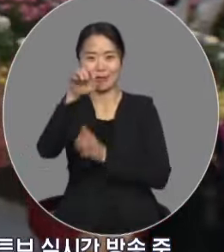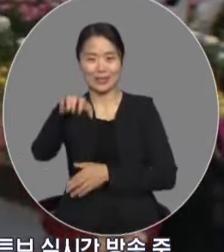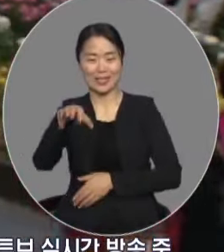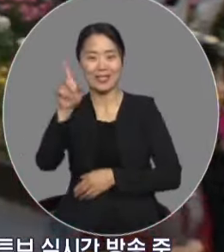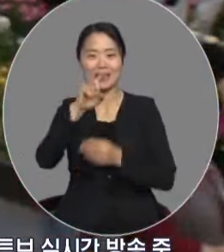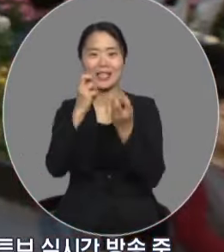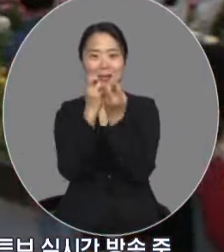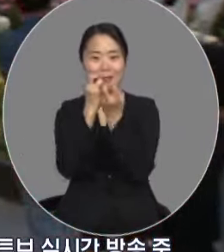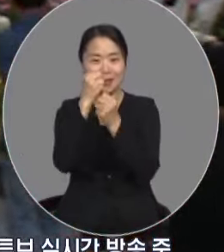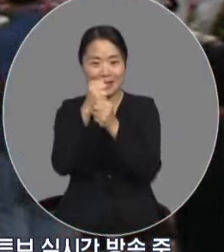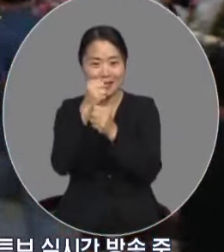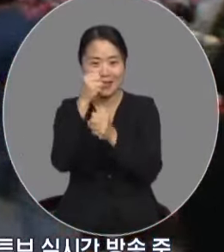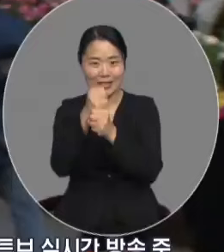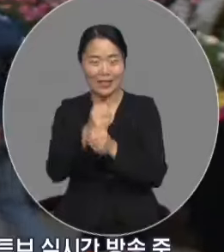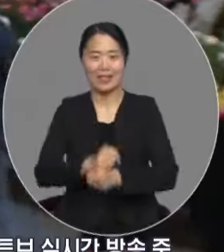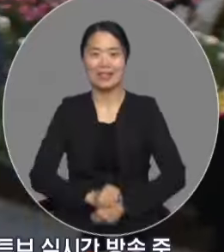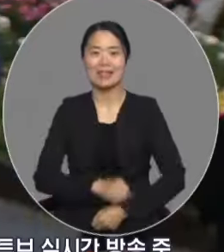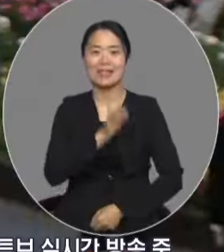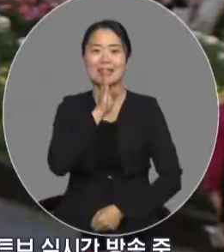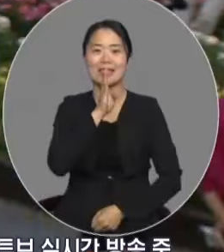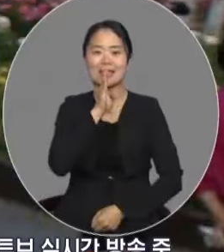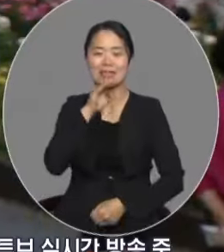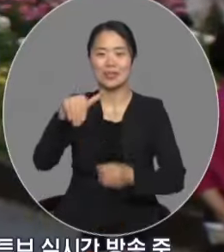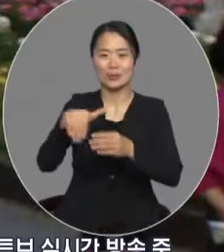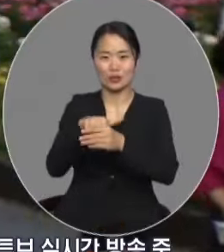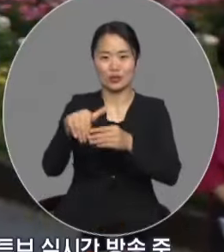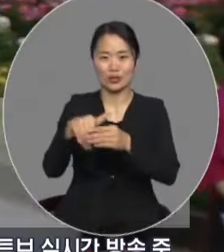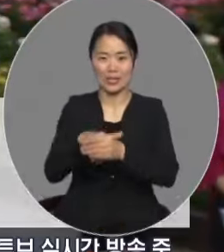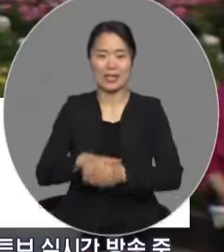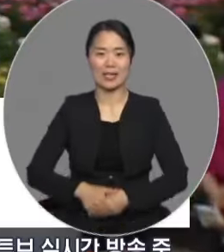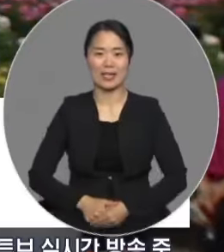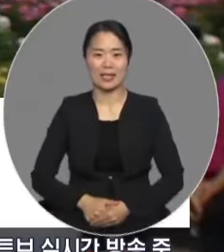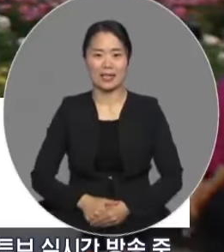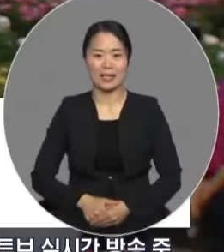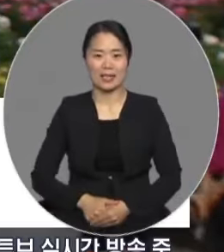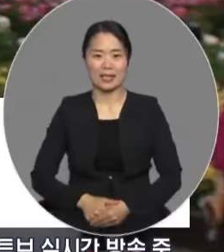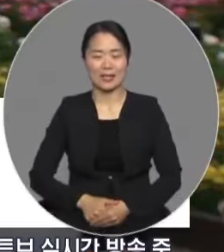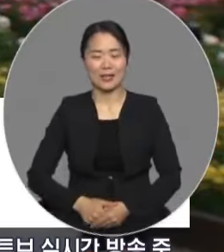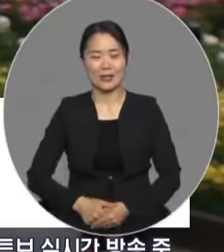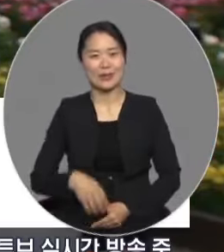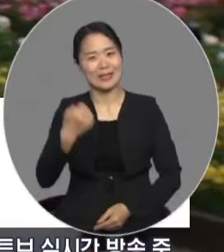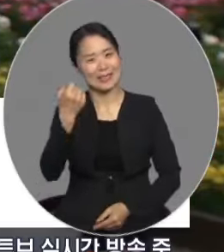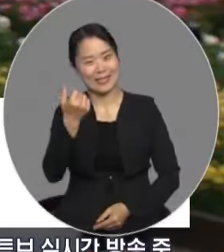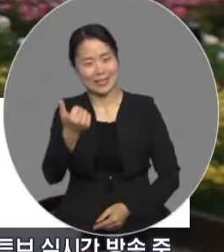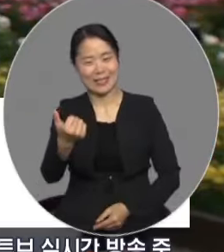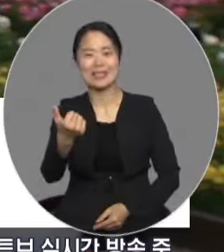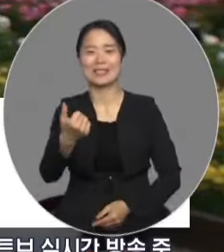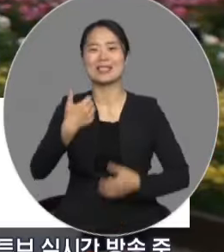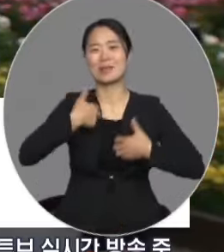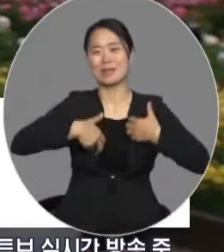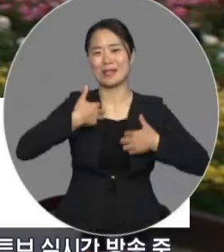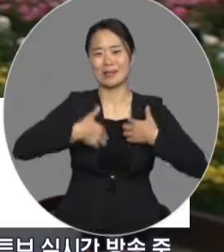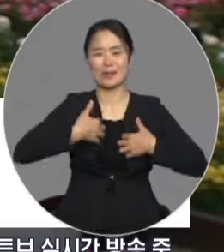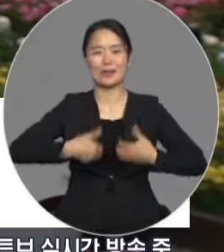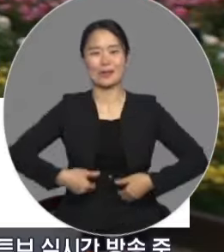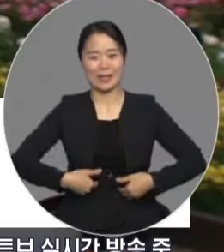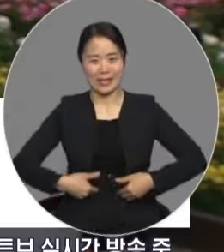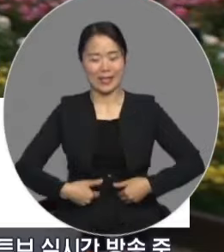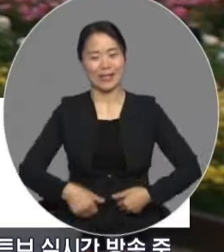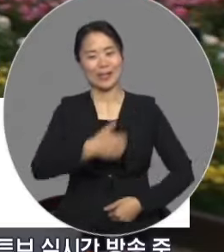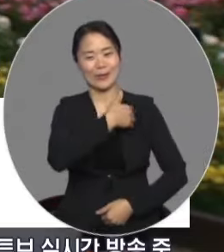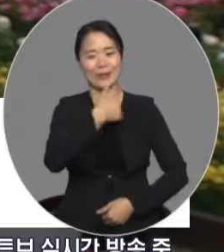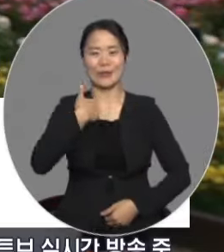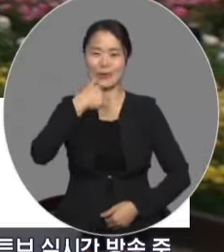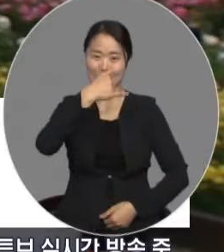갈 것인데, 사실 문화라면은 이 소소한 재미가 있어야 됩니다. 뭔가 좀 여유있고, 또 뭔가 좀